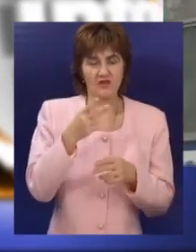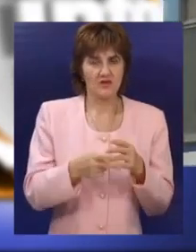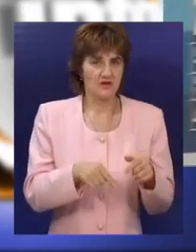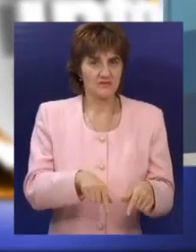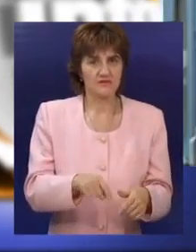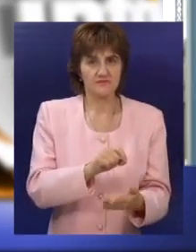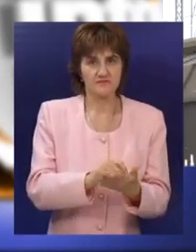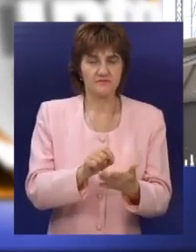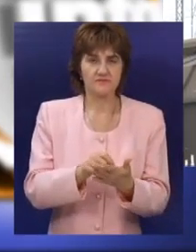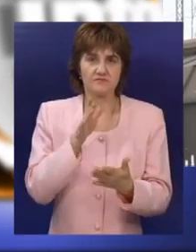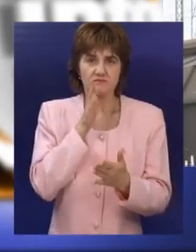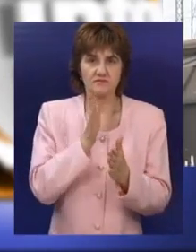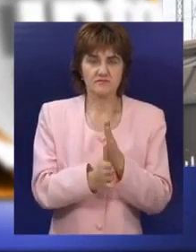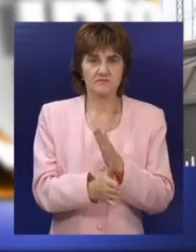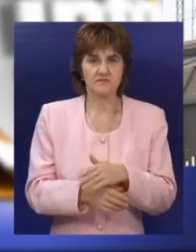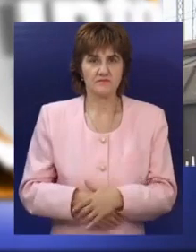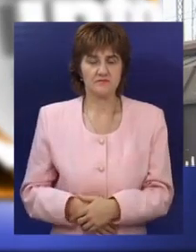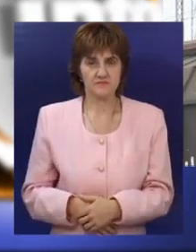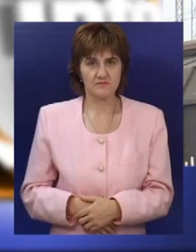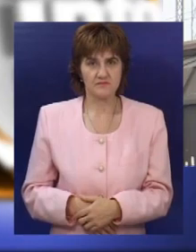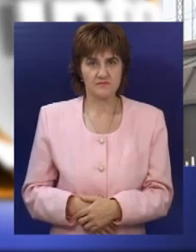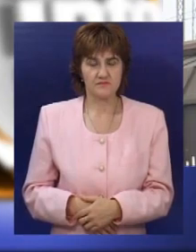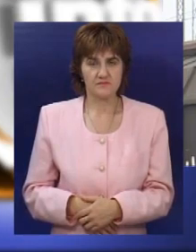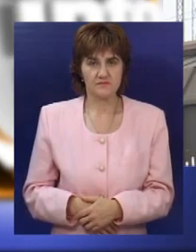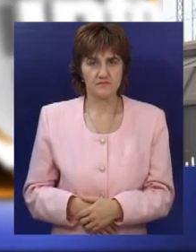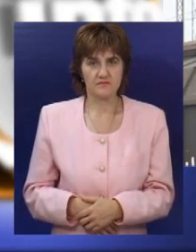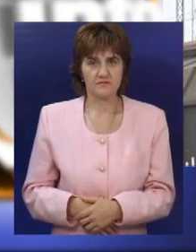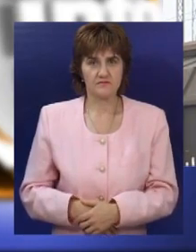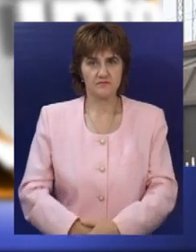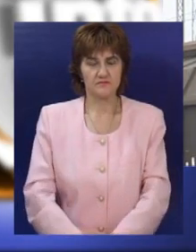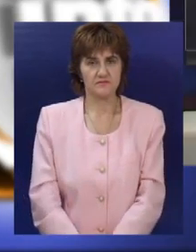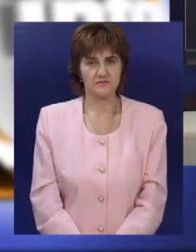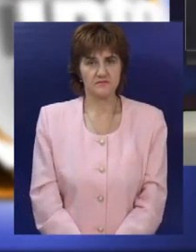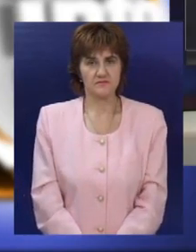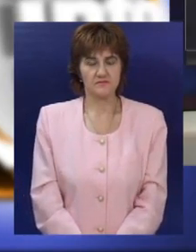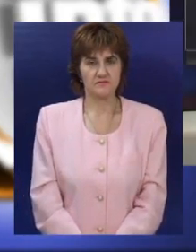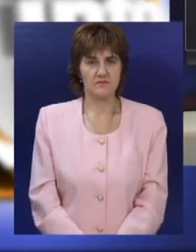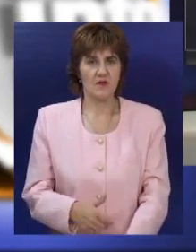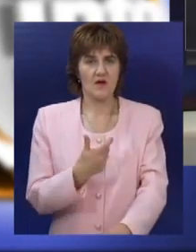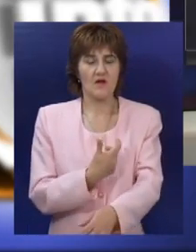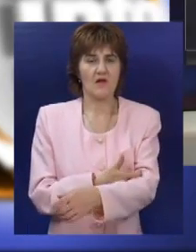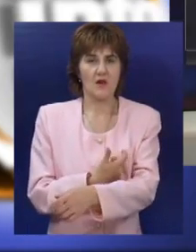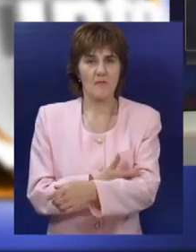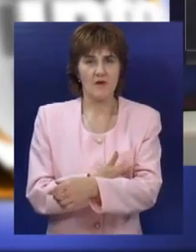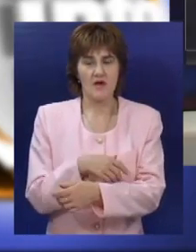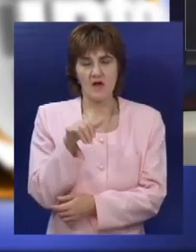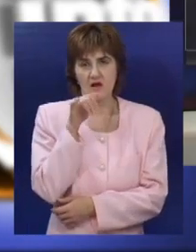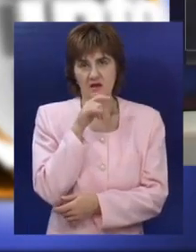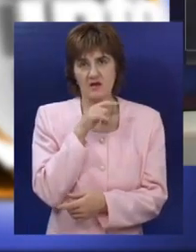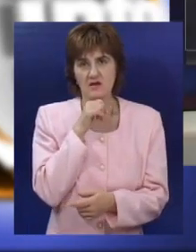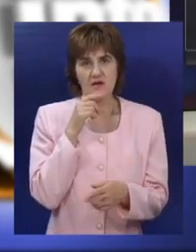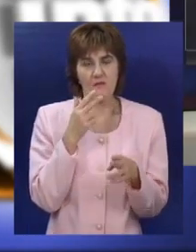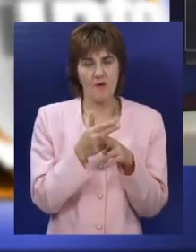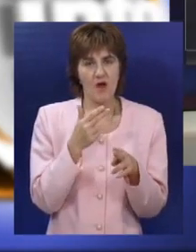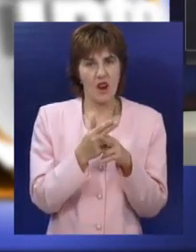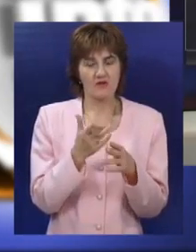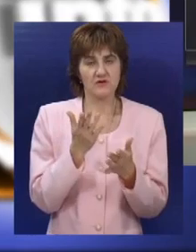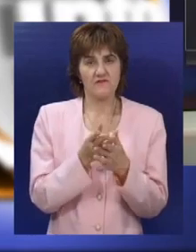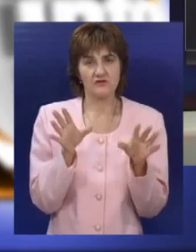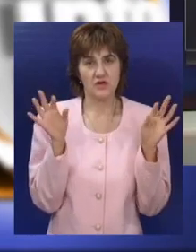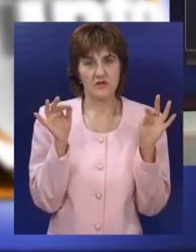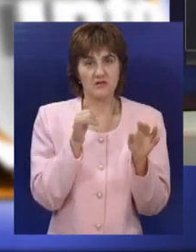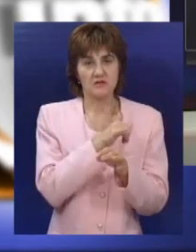30. novembra. Narkomanija, bolest zavisnosti koja se